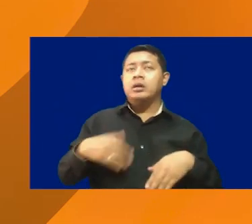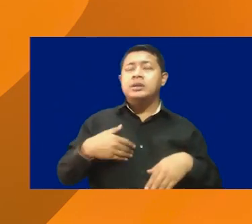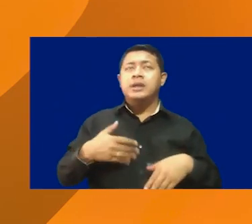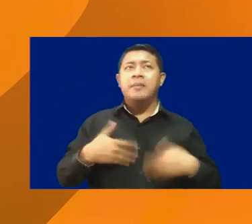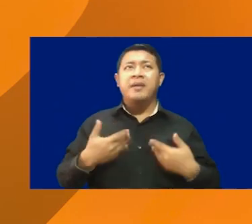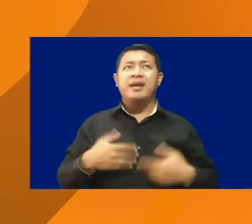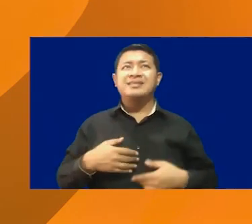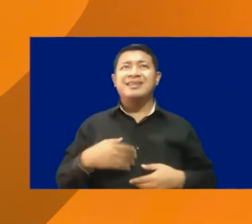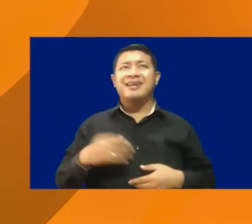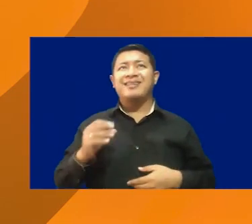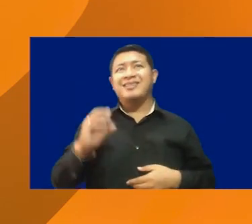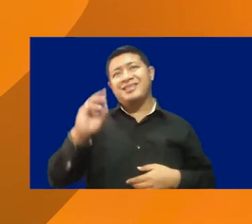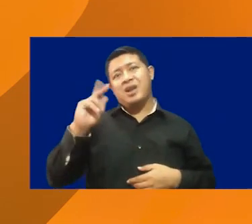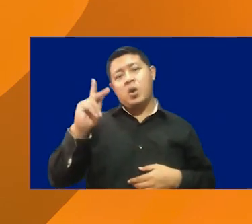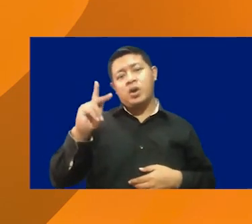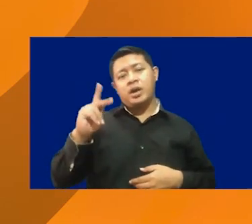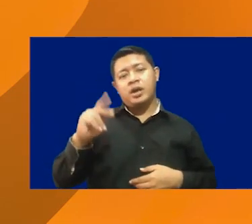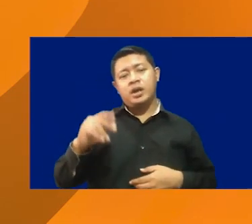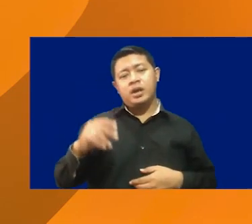I'm not okay.